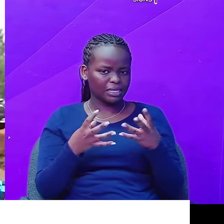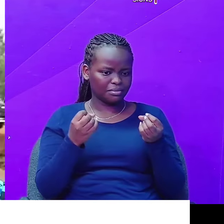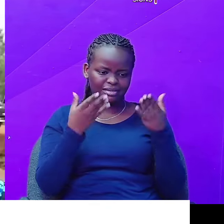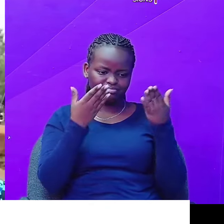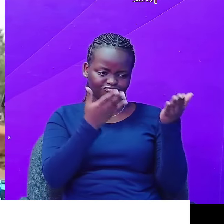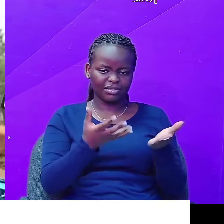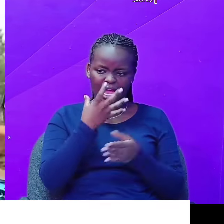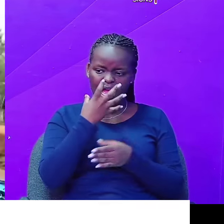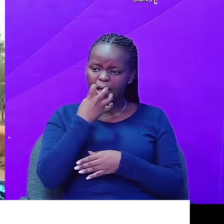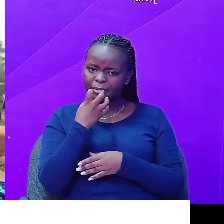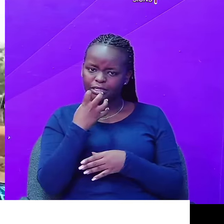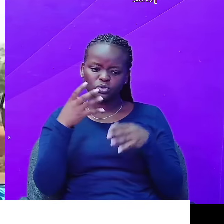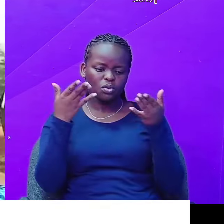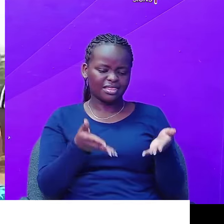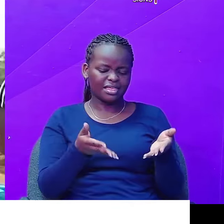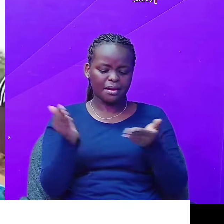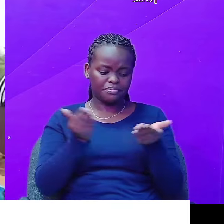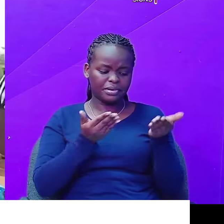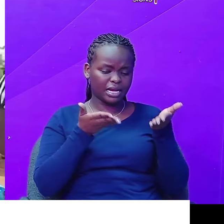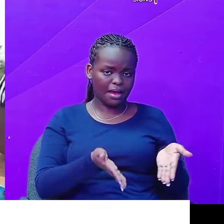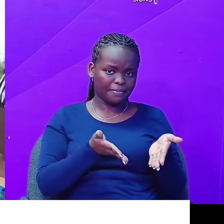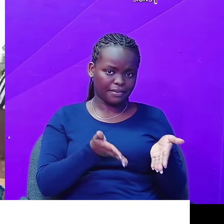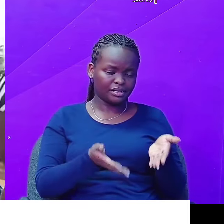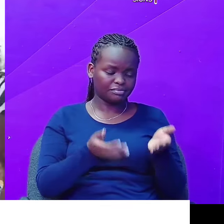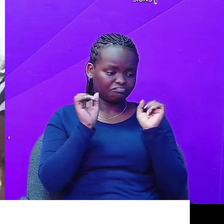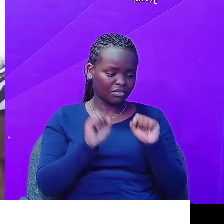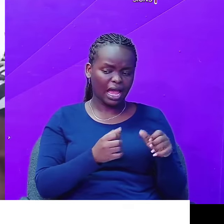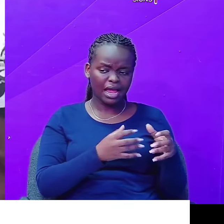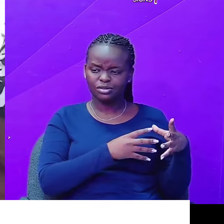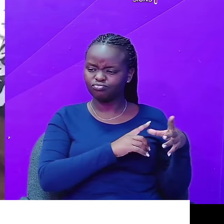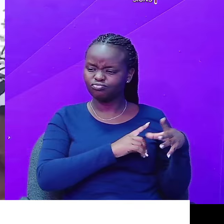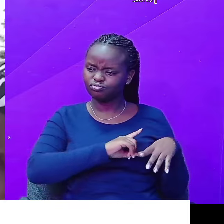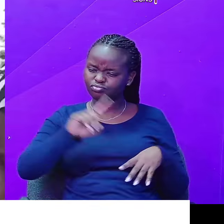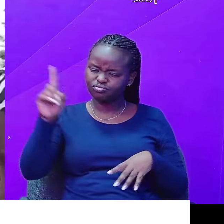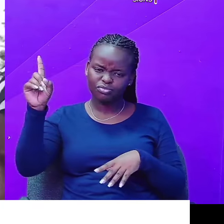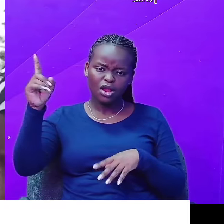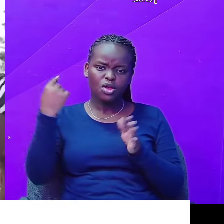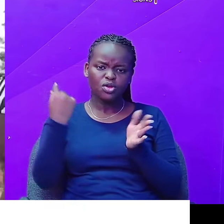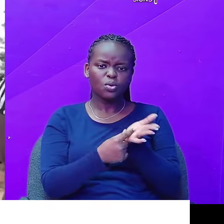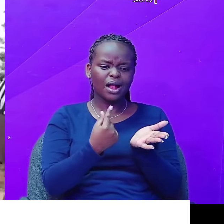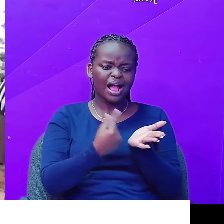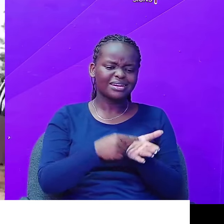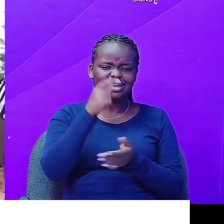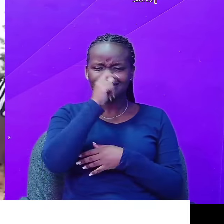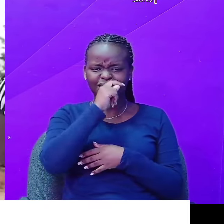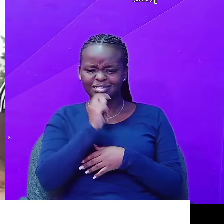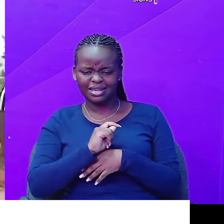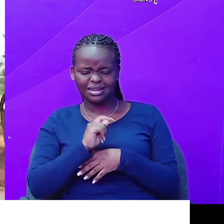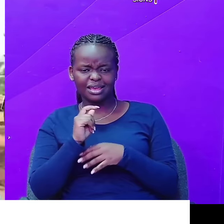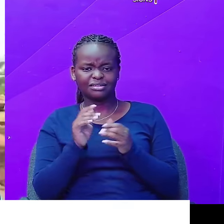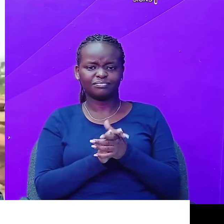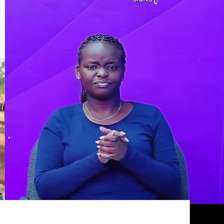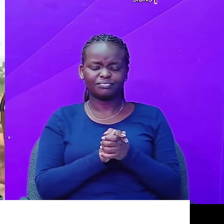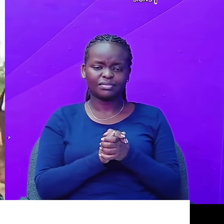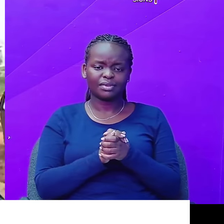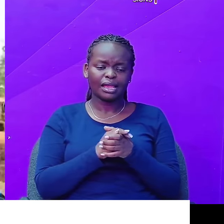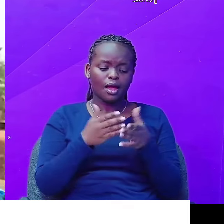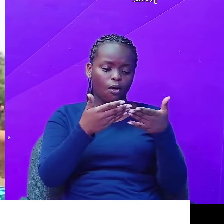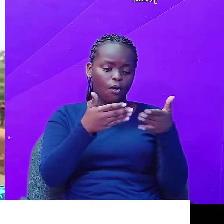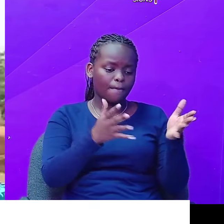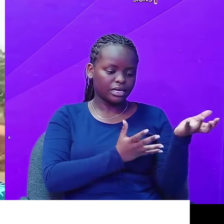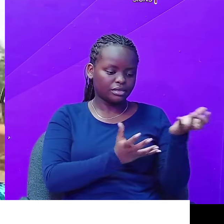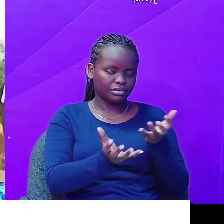machungwa ukileta hapa, hiyo machungwa inaweza enda hata Uganda, Tanzania. Kwa hivyo itakuwa imefungua biashara